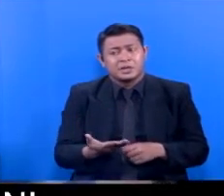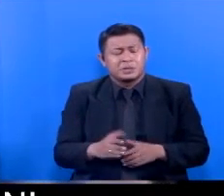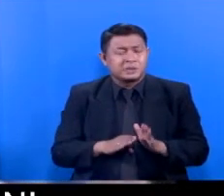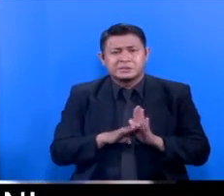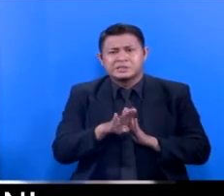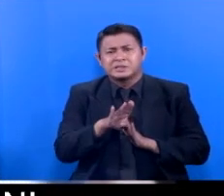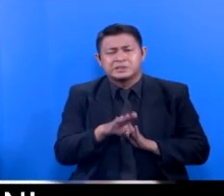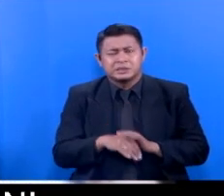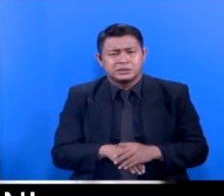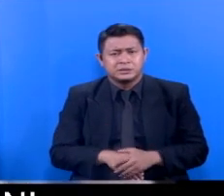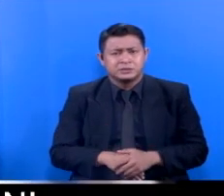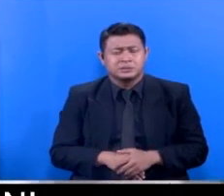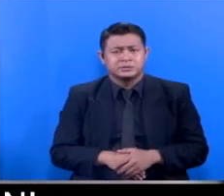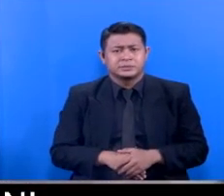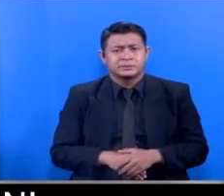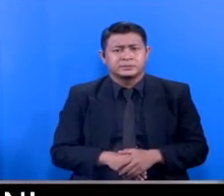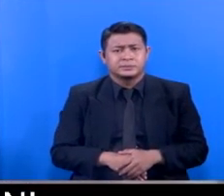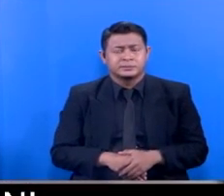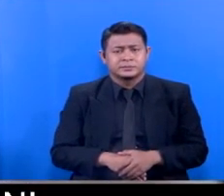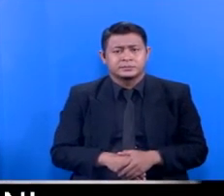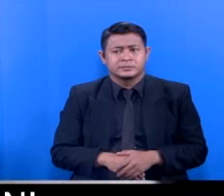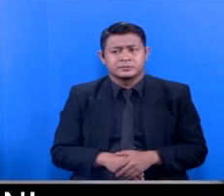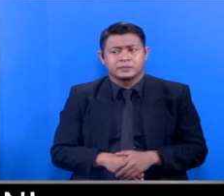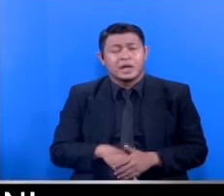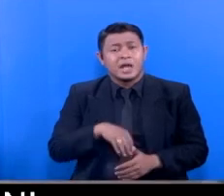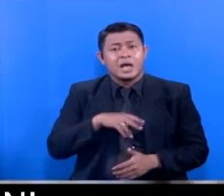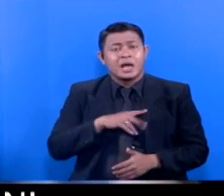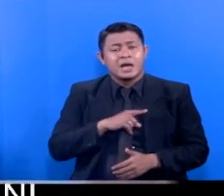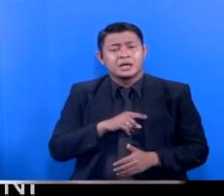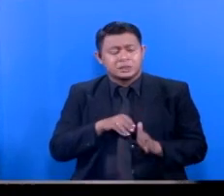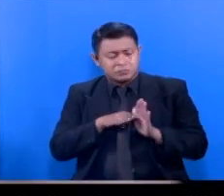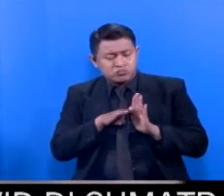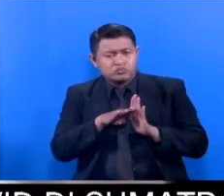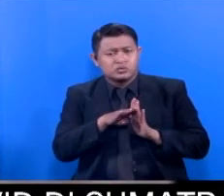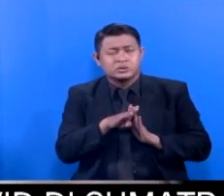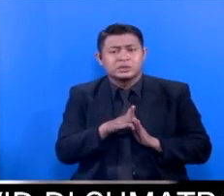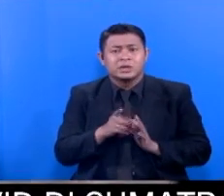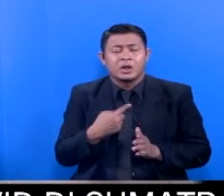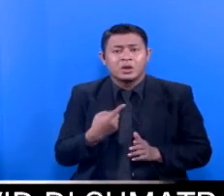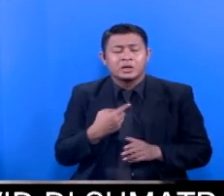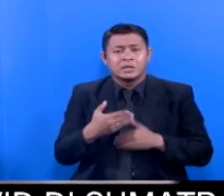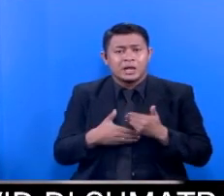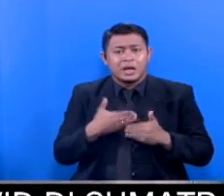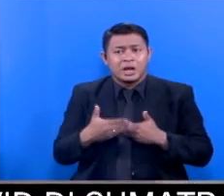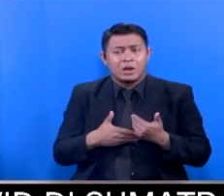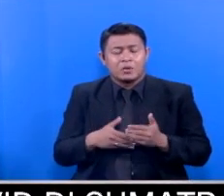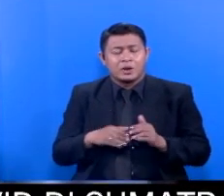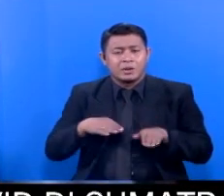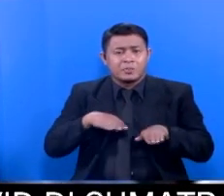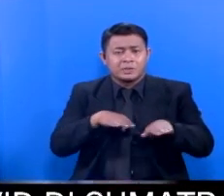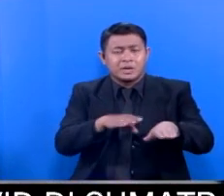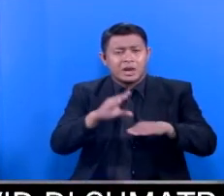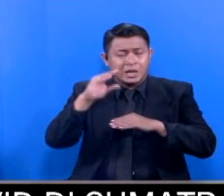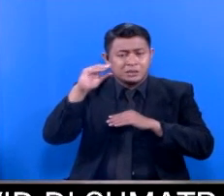tinggi ya. Nah, risiko itu akan semakin tinggi kalau kita melakukan perjalanan